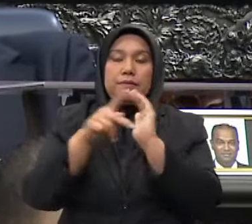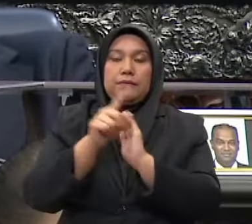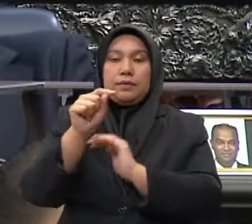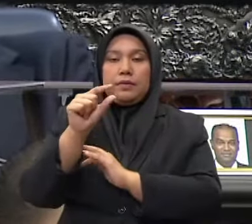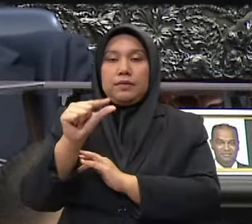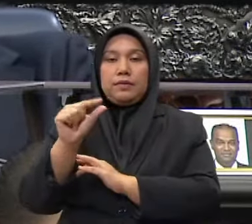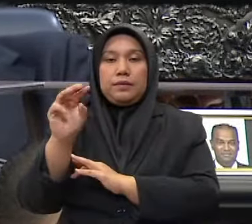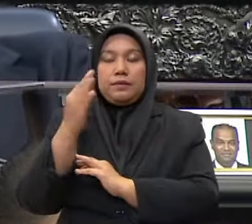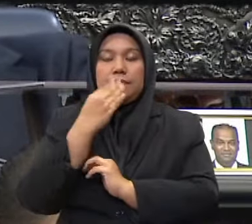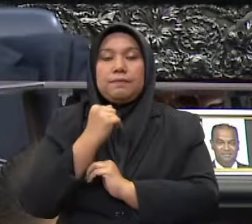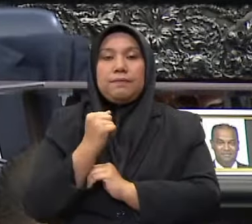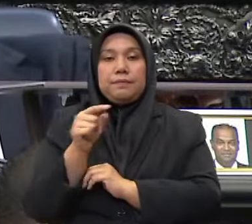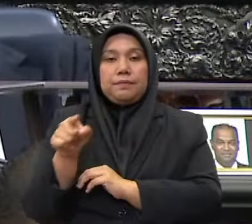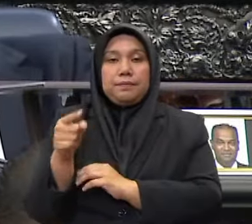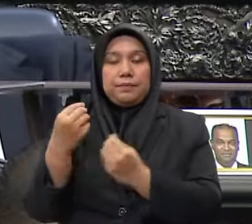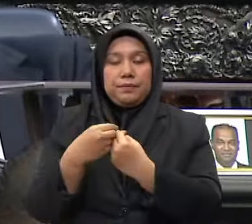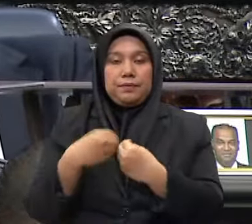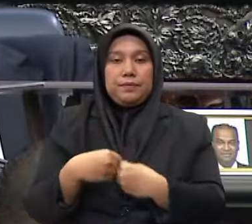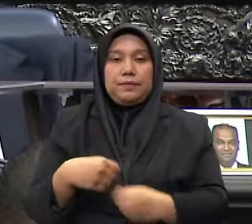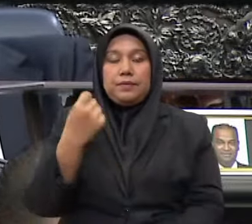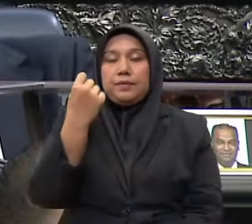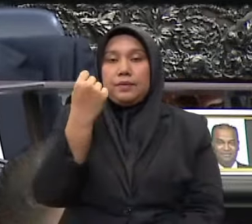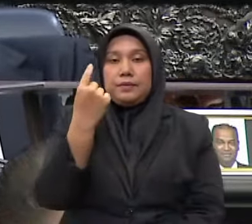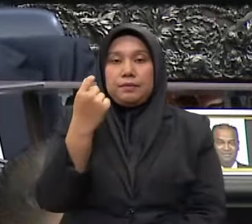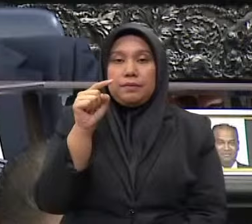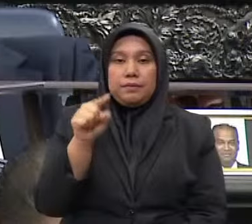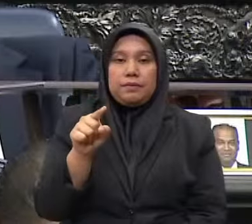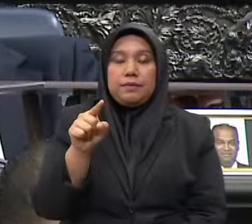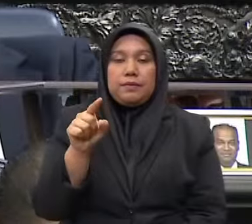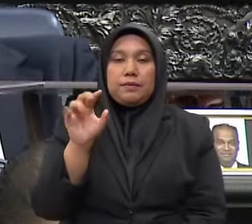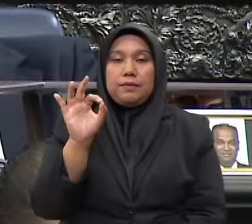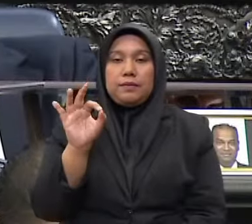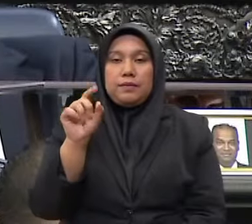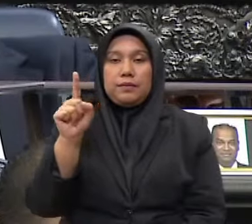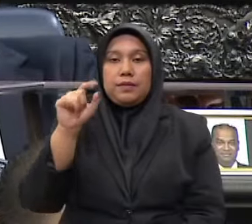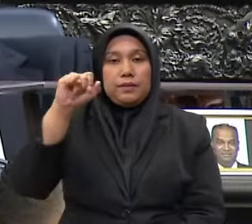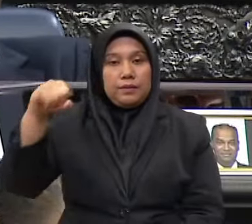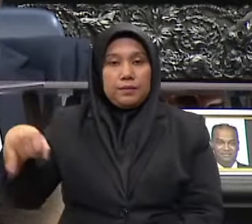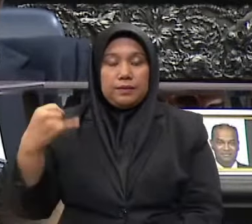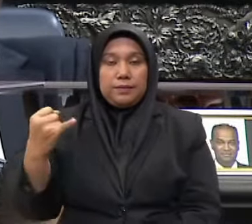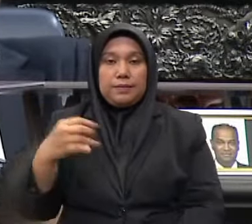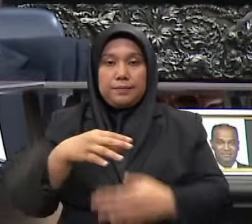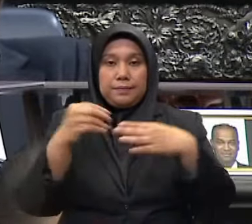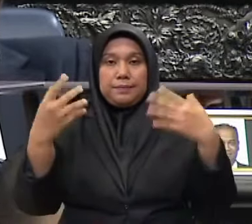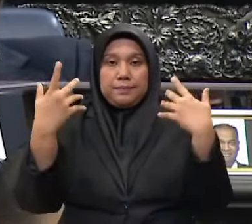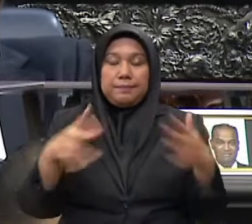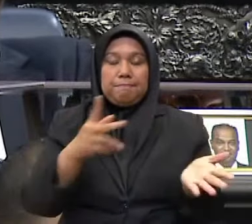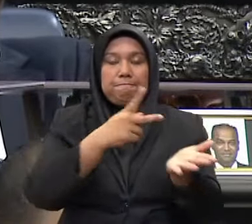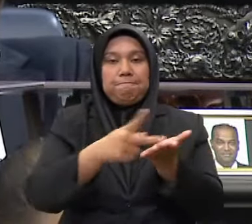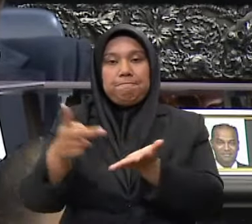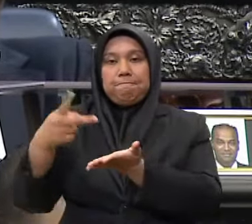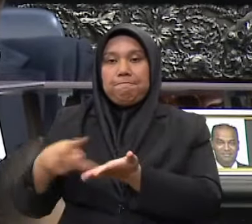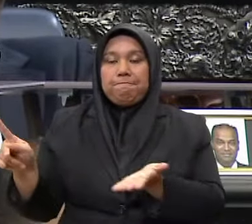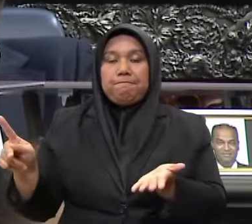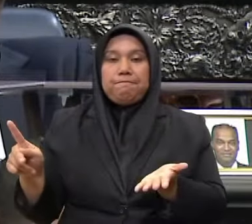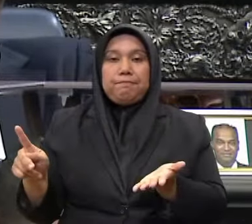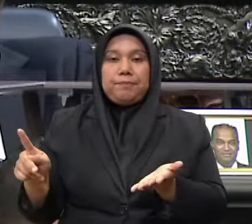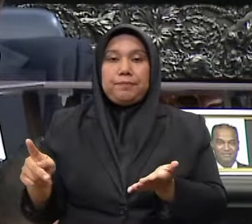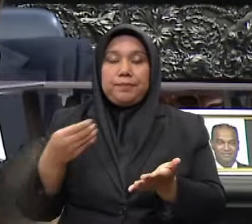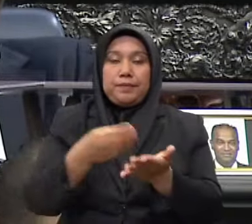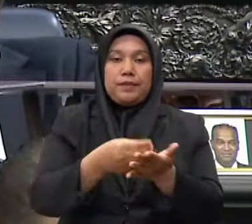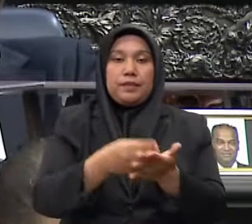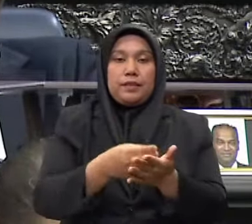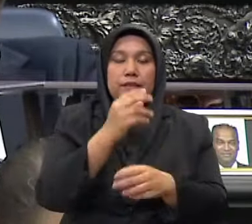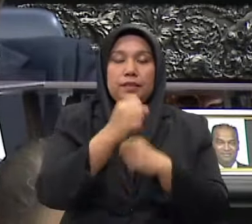tersebut sebanyak 11m.91 juta telah pun dibelanjakan manakala bagi peruntukan